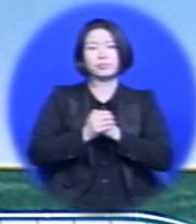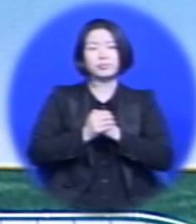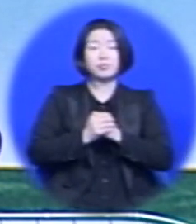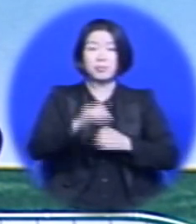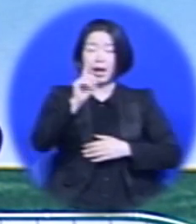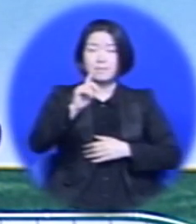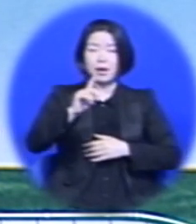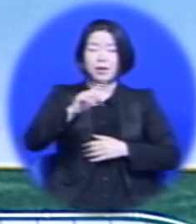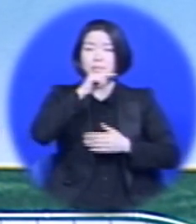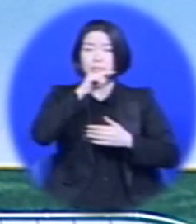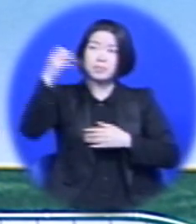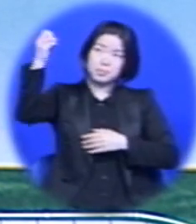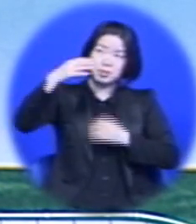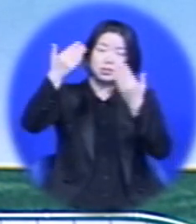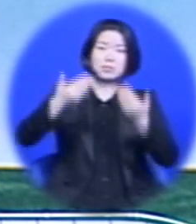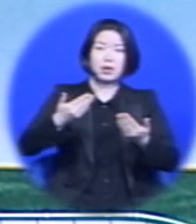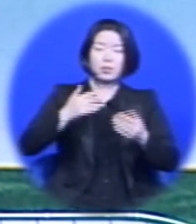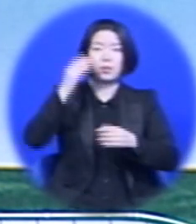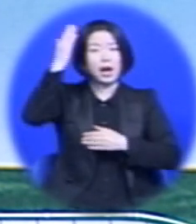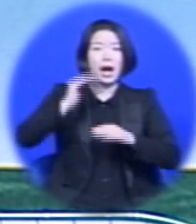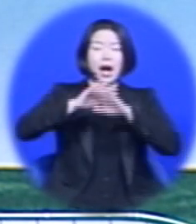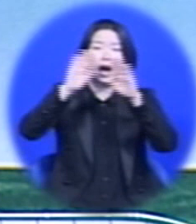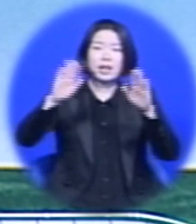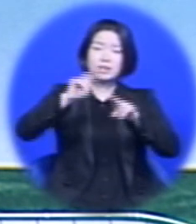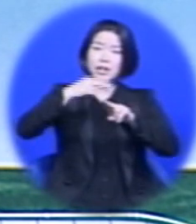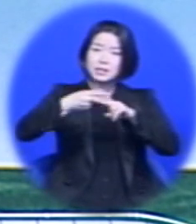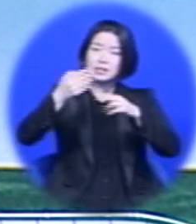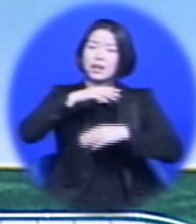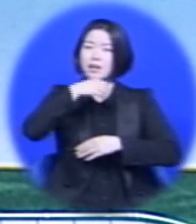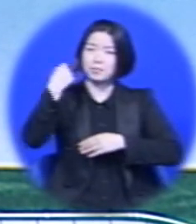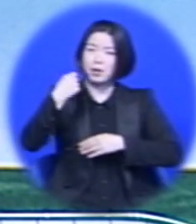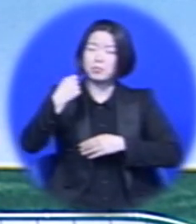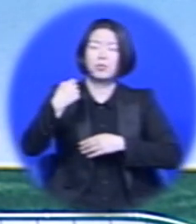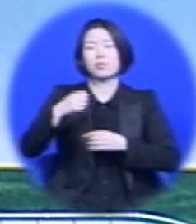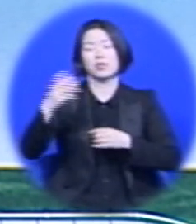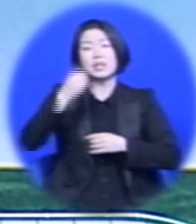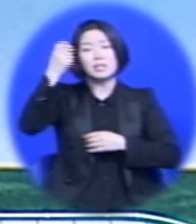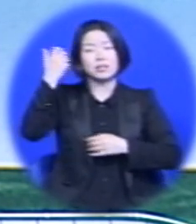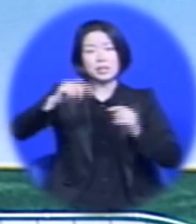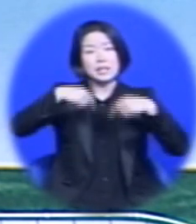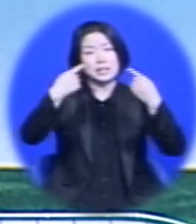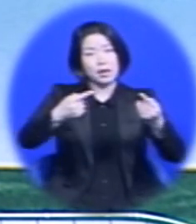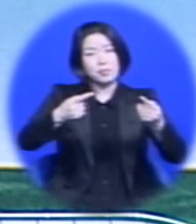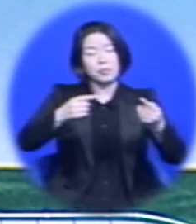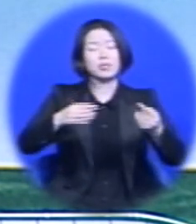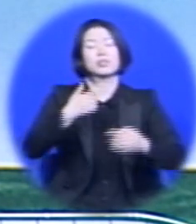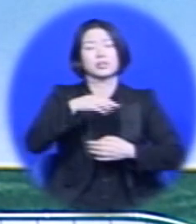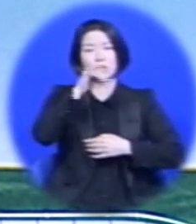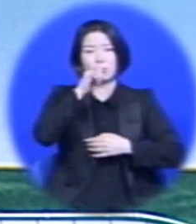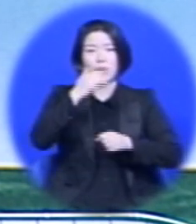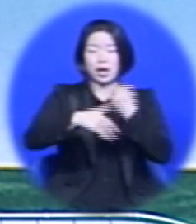한번 빛을 받고 하늘의 은사를 맛보고 성령에 참여한 바가 되고 하나님의 선한